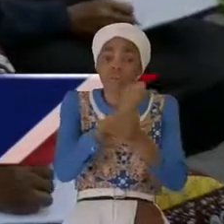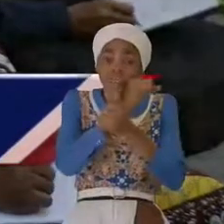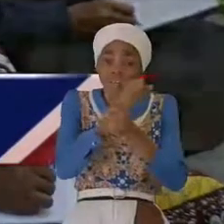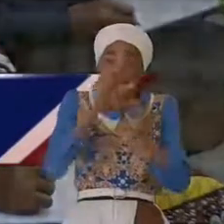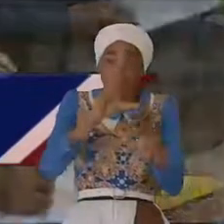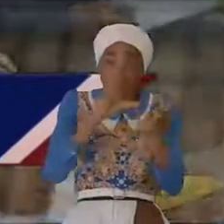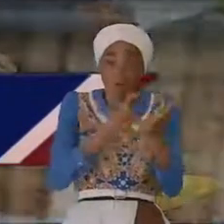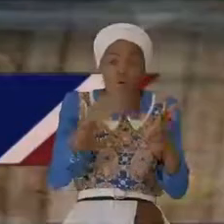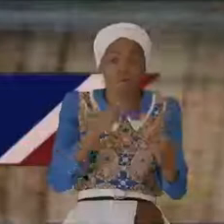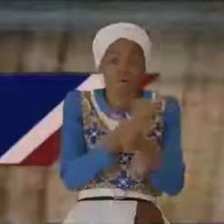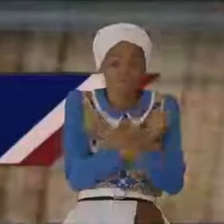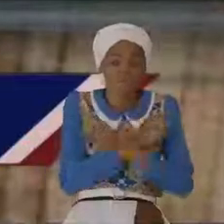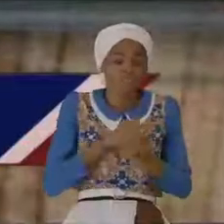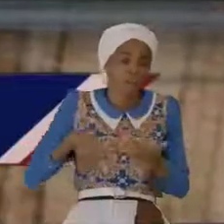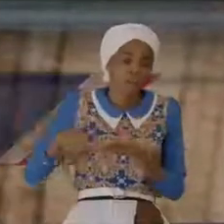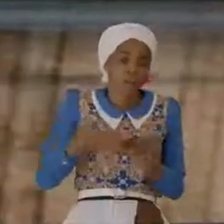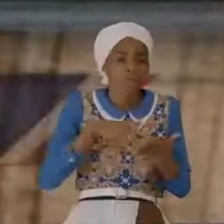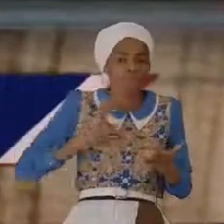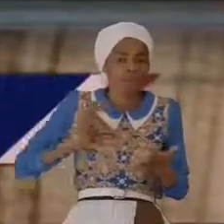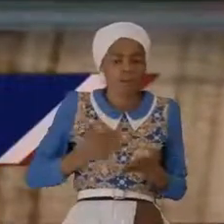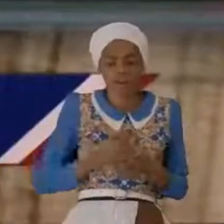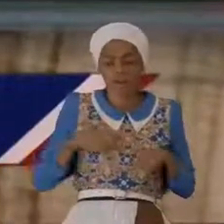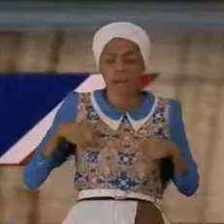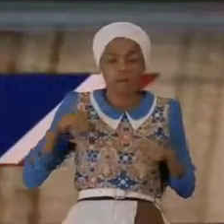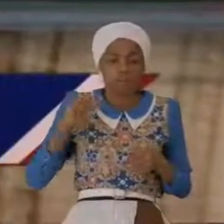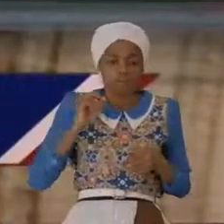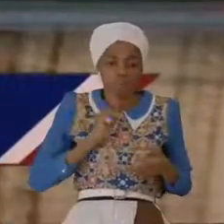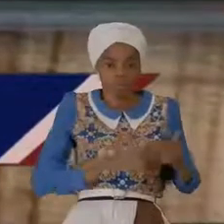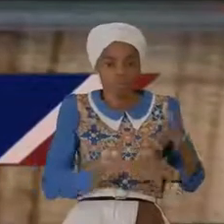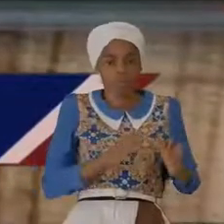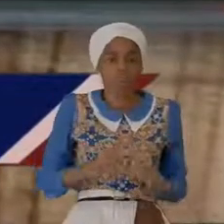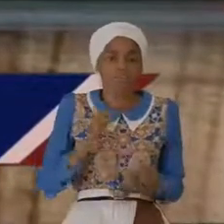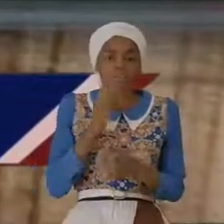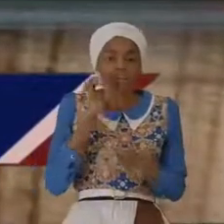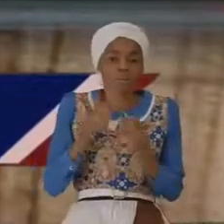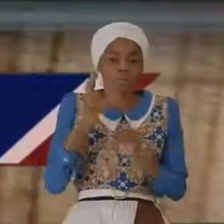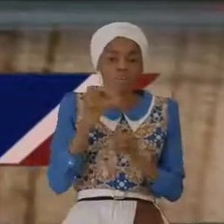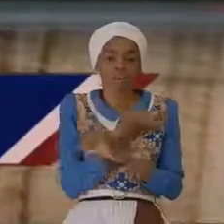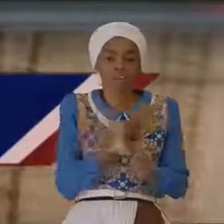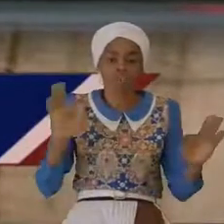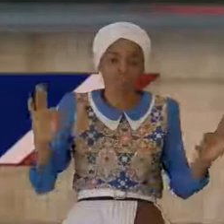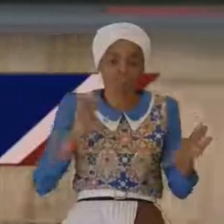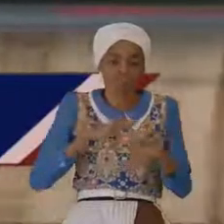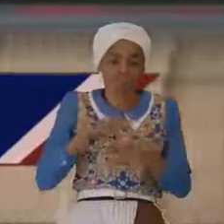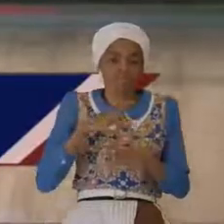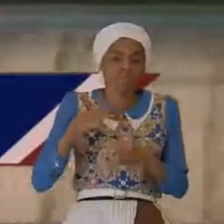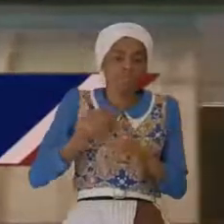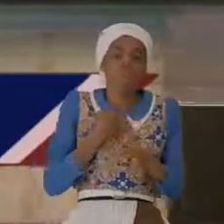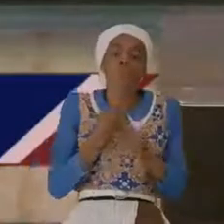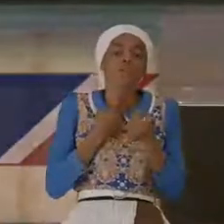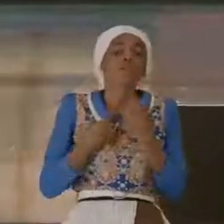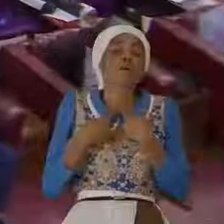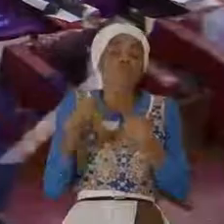L'accomplissement de la loi d'amour parmi nos semblables. 3. L'affranchissement de la convoitise de la